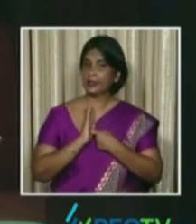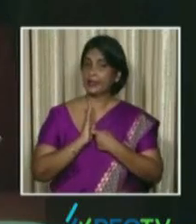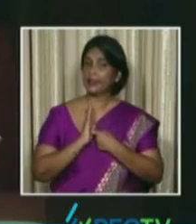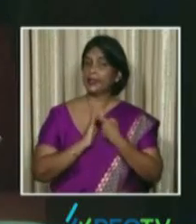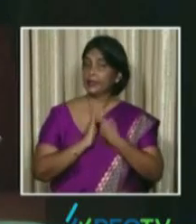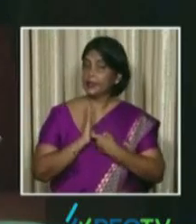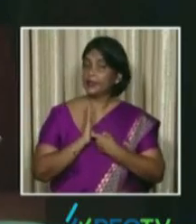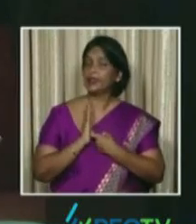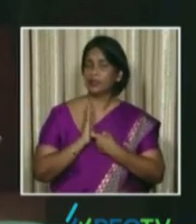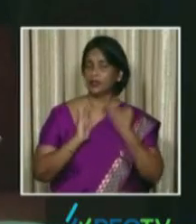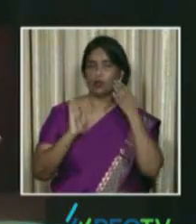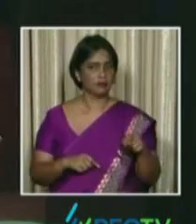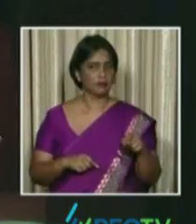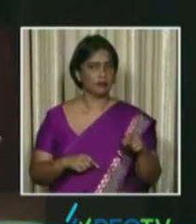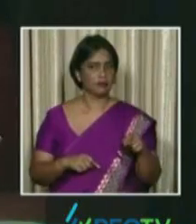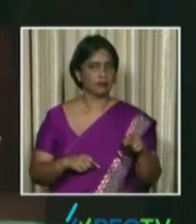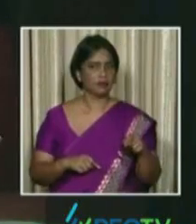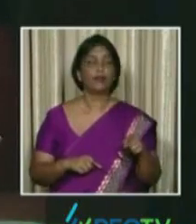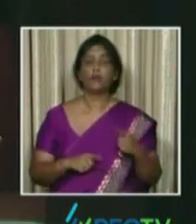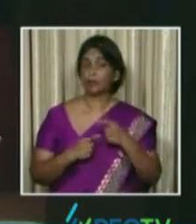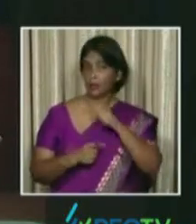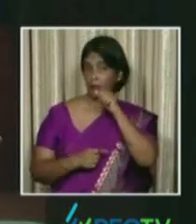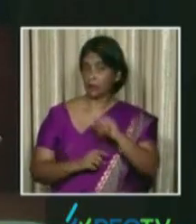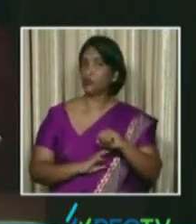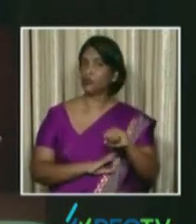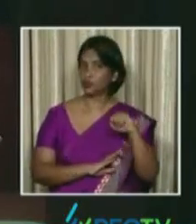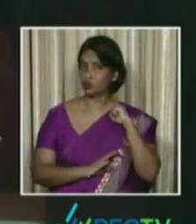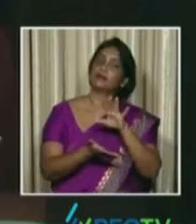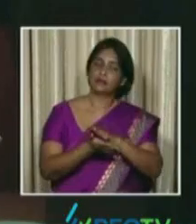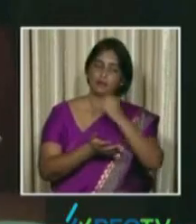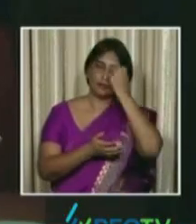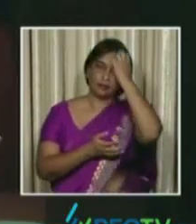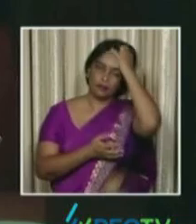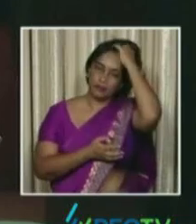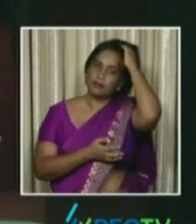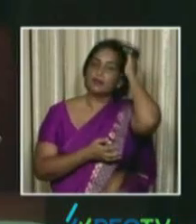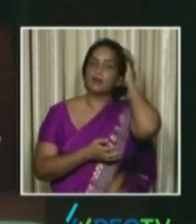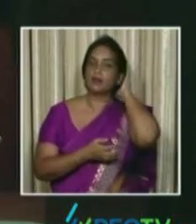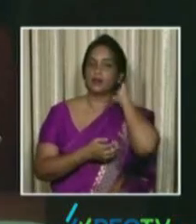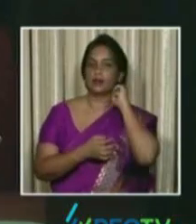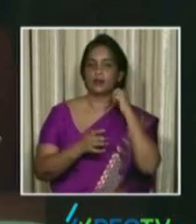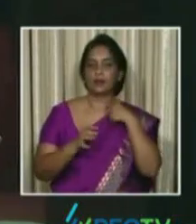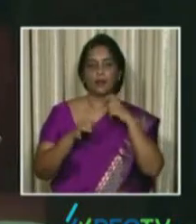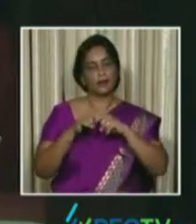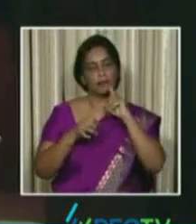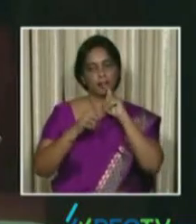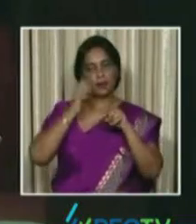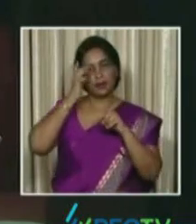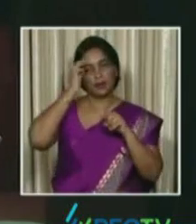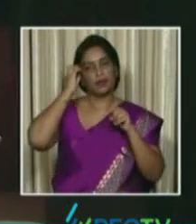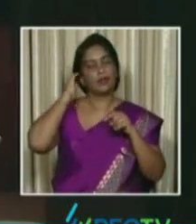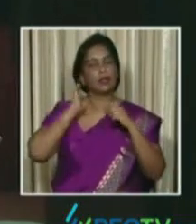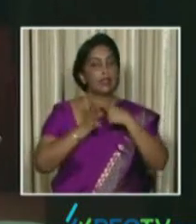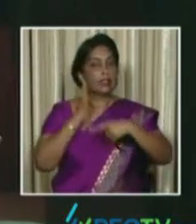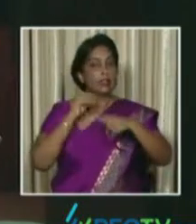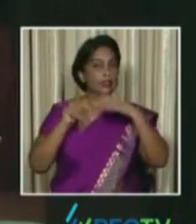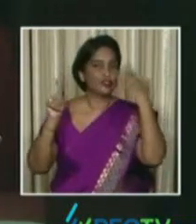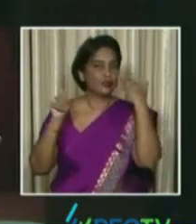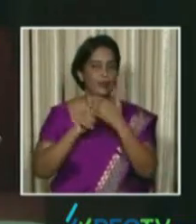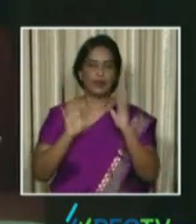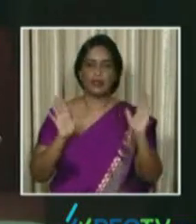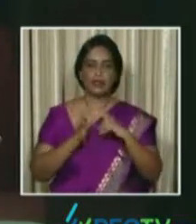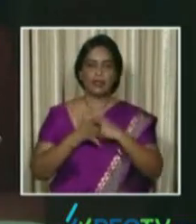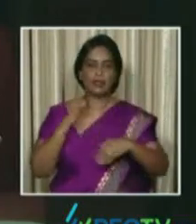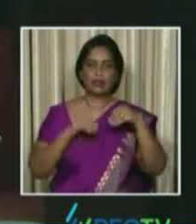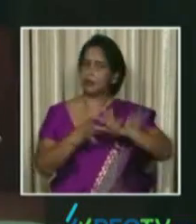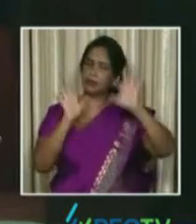නීතියේ ආධිපත්‍ය ක්‍රියාත්මක වීම අවශ්‍යයෙන් මේක ශක්තිමත්ව ක්‍රියාත්මක වෙන්නට ඕන. මේ ප්‍රශ්නේ ඇහුවේ මම මේක දේශපාලනීකරණය කරන්න නෙවෙයි, මේක